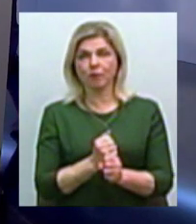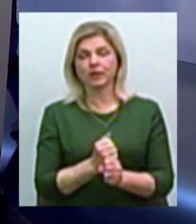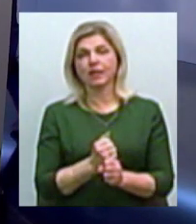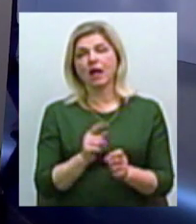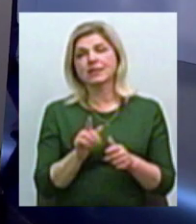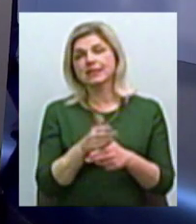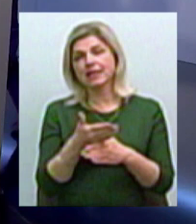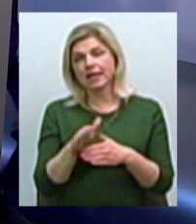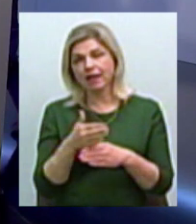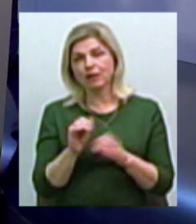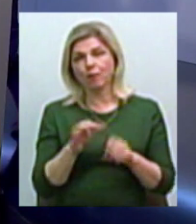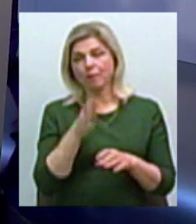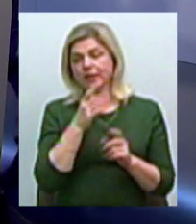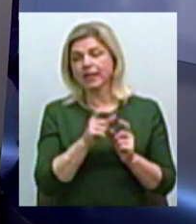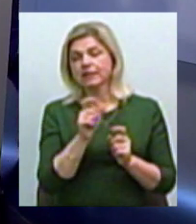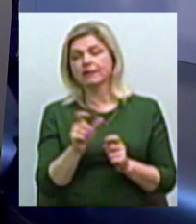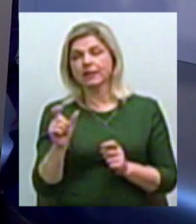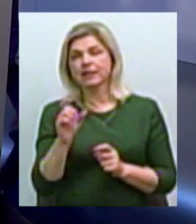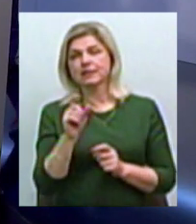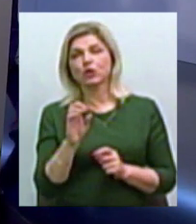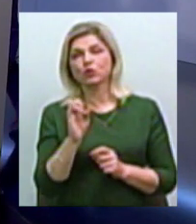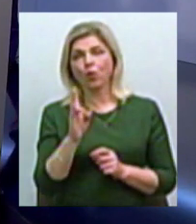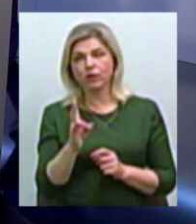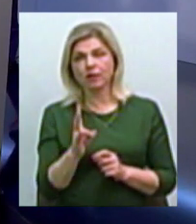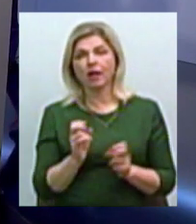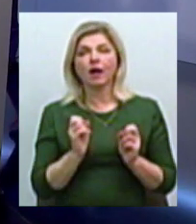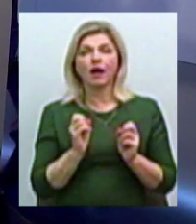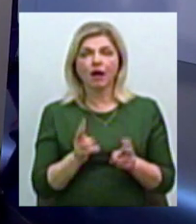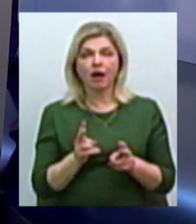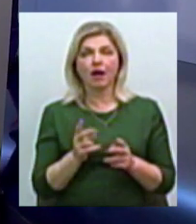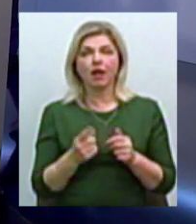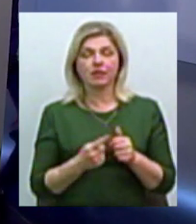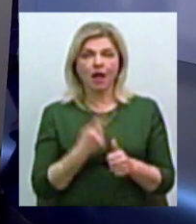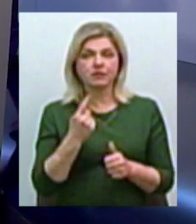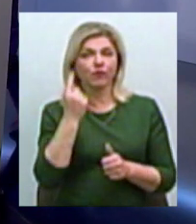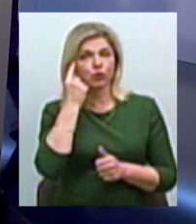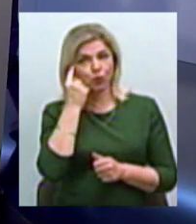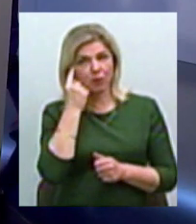цикл, може, сезони, можливо. Як над назвою ще думаємо, чи